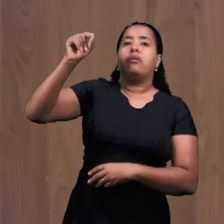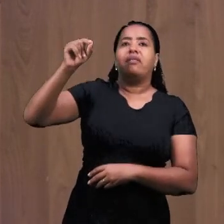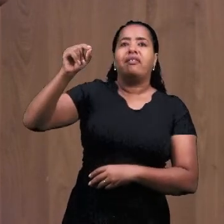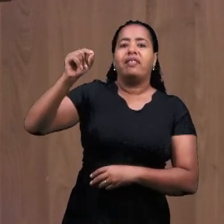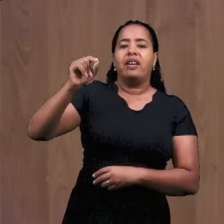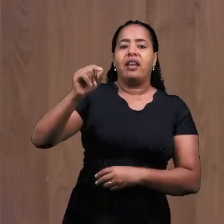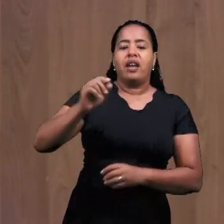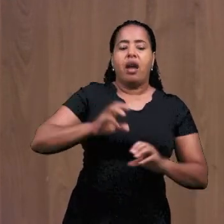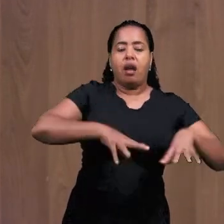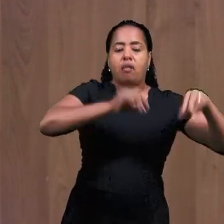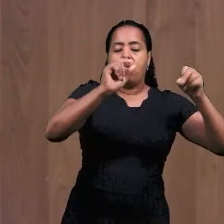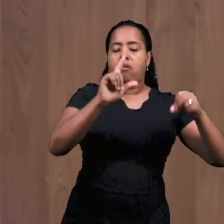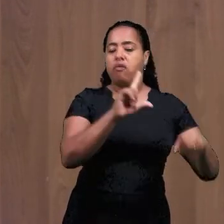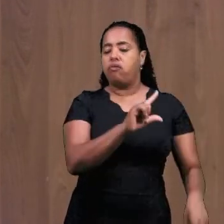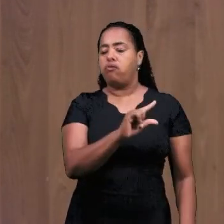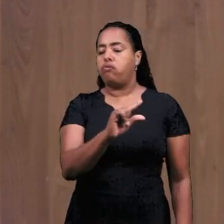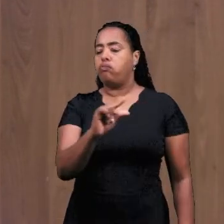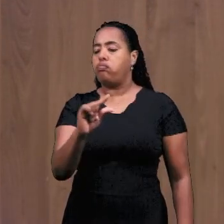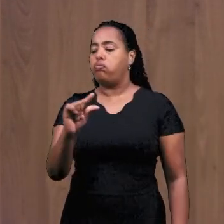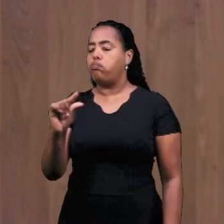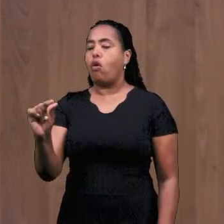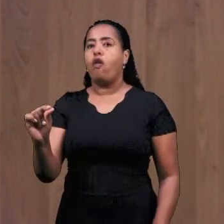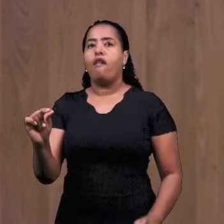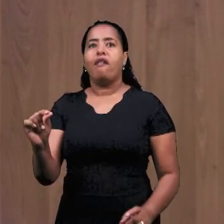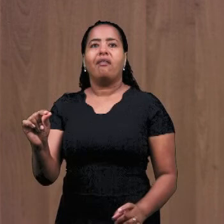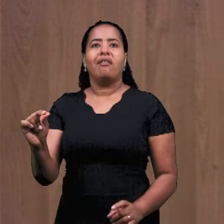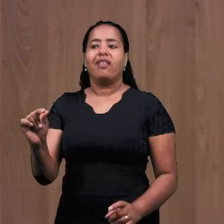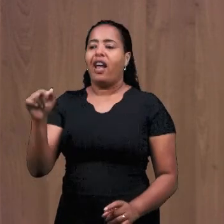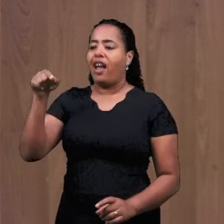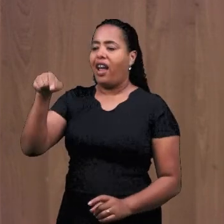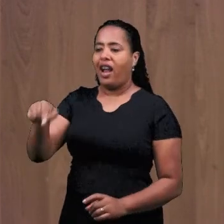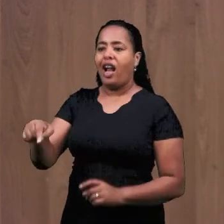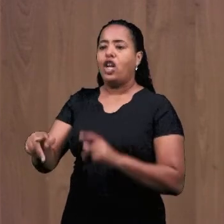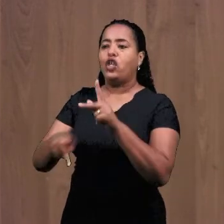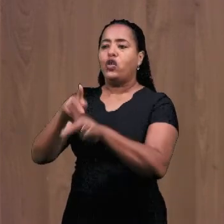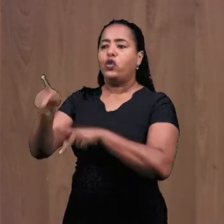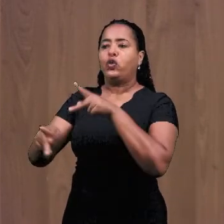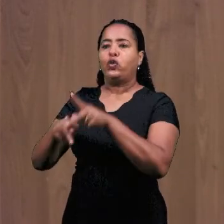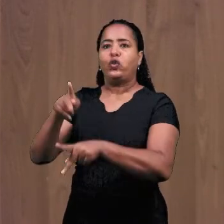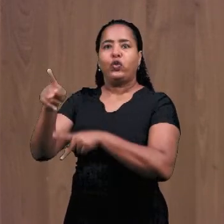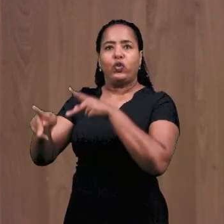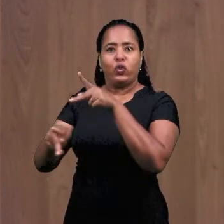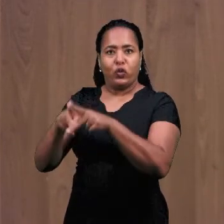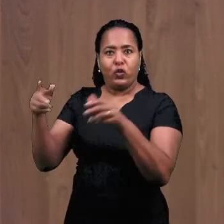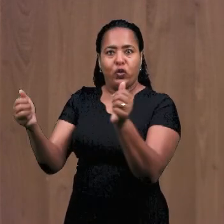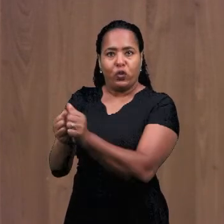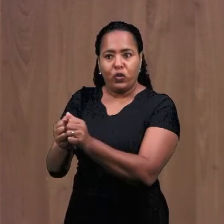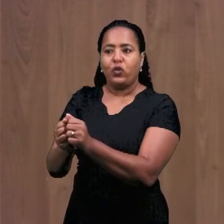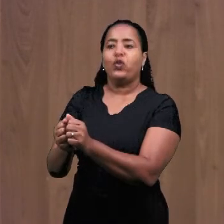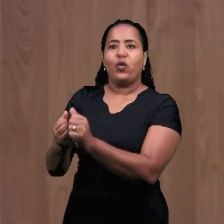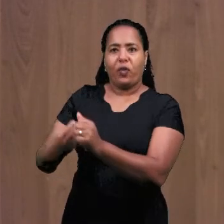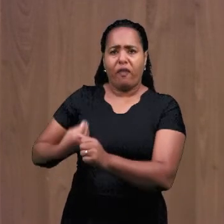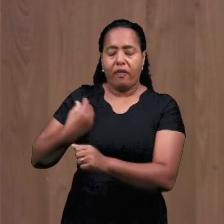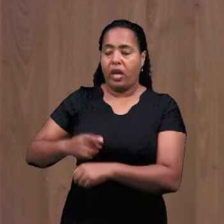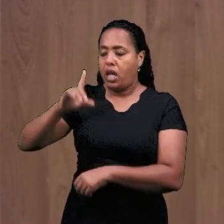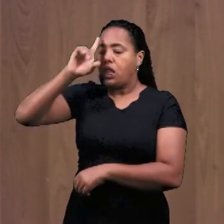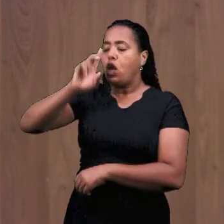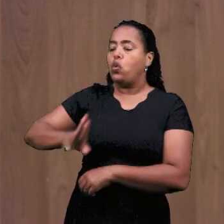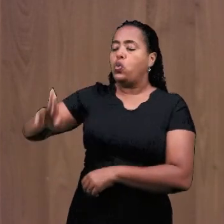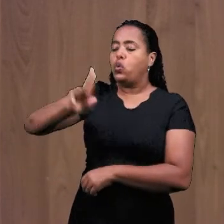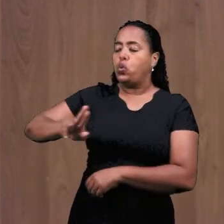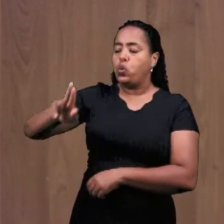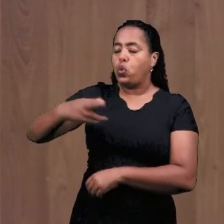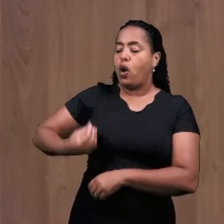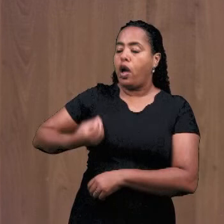il quitte le palais, il revient pour vivre avec son peuple. Et là, Dieu utilise Moïse en donnant une